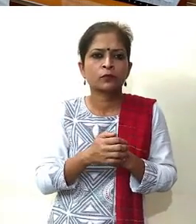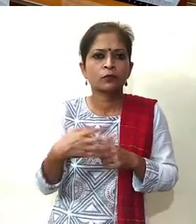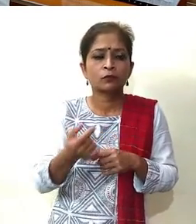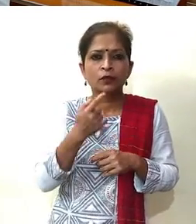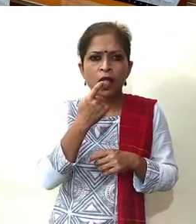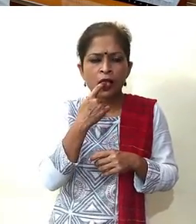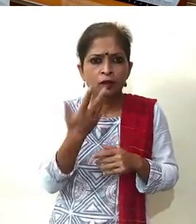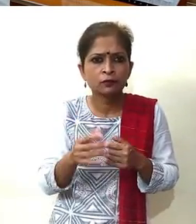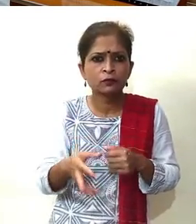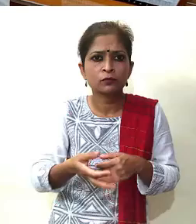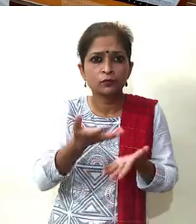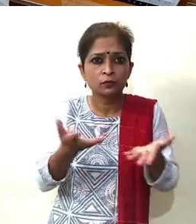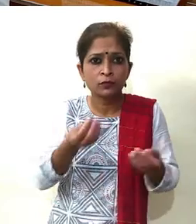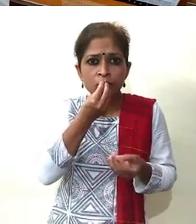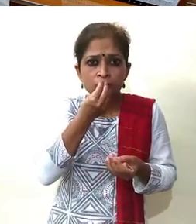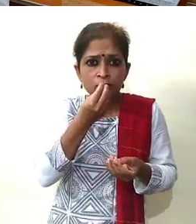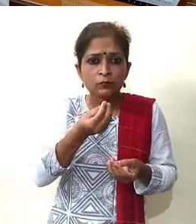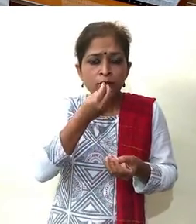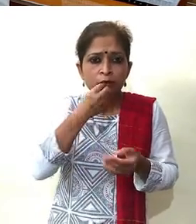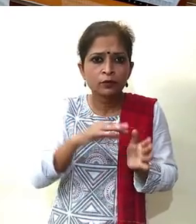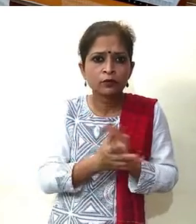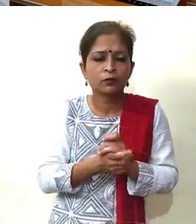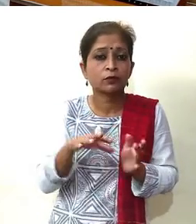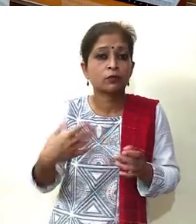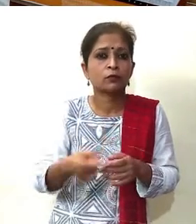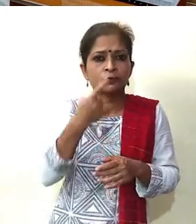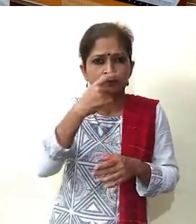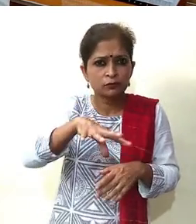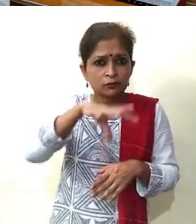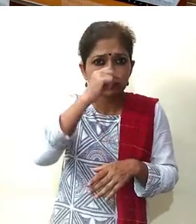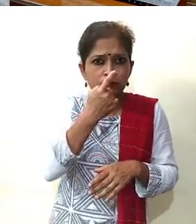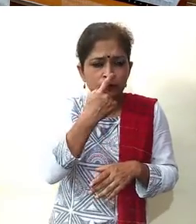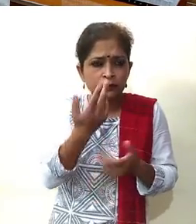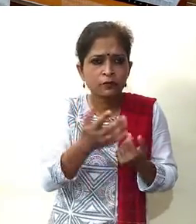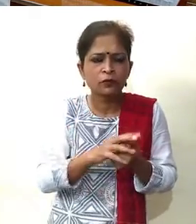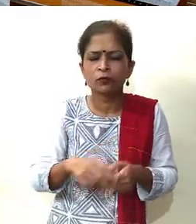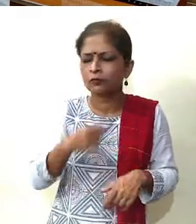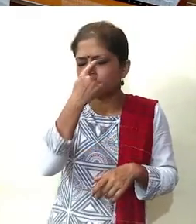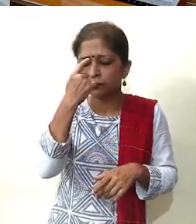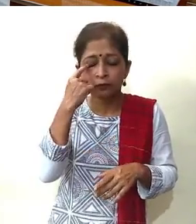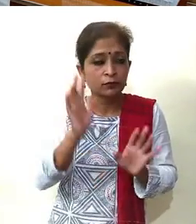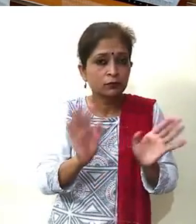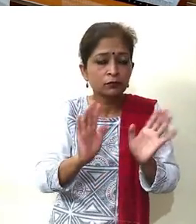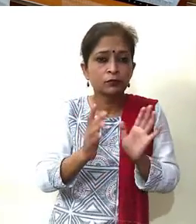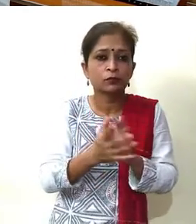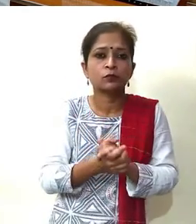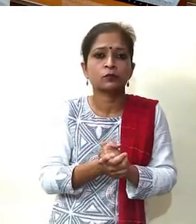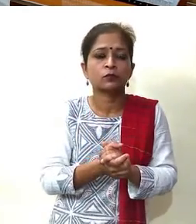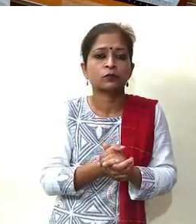है, ना च घ्राण नेत्र, ना तो सूंघने का नाक हूं, ना तो मैं आंख हूं, ना उसका हिस्सा